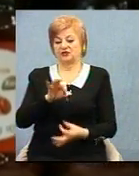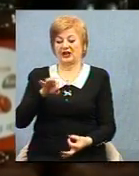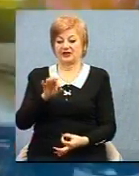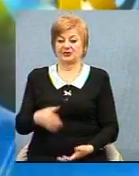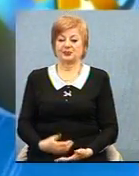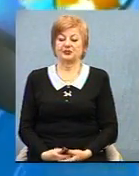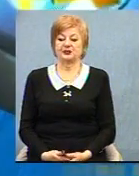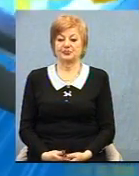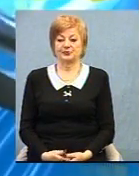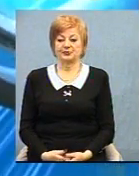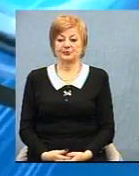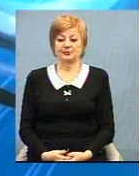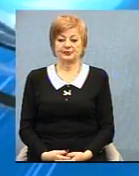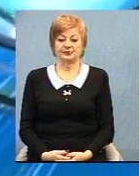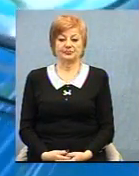продукції.